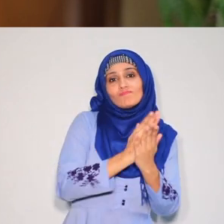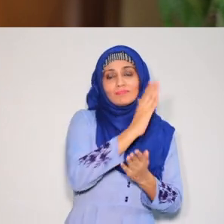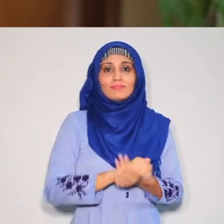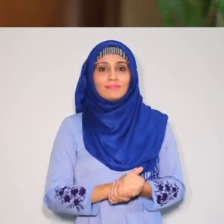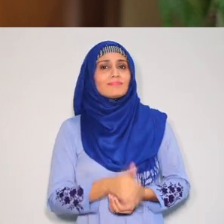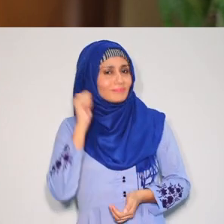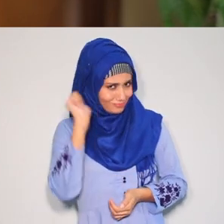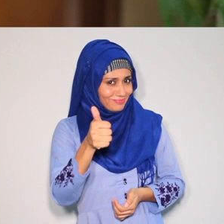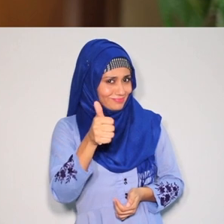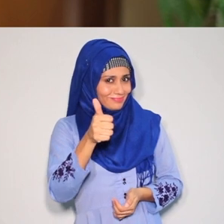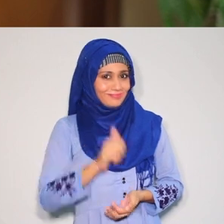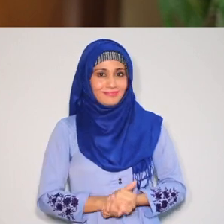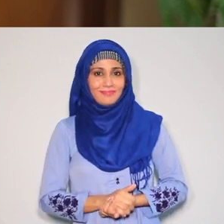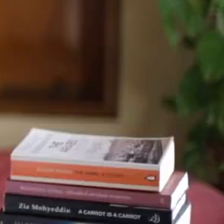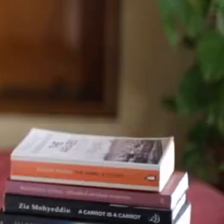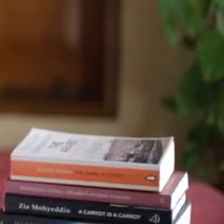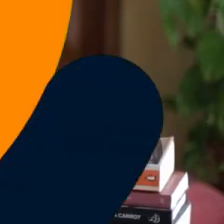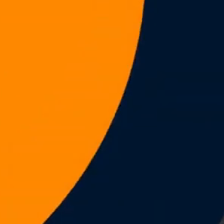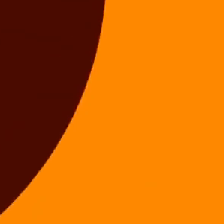का। क्यों?